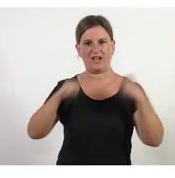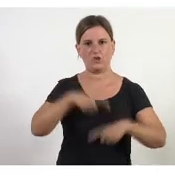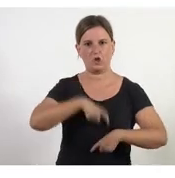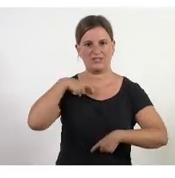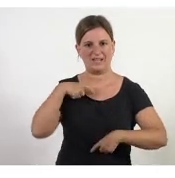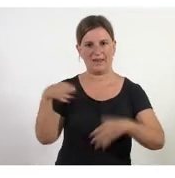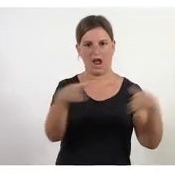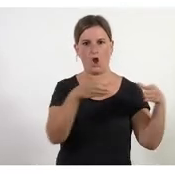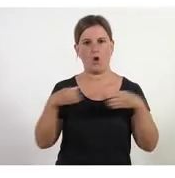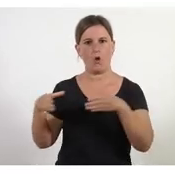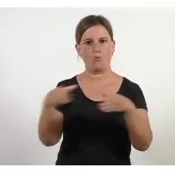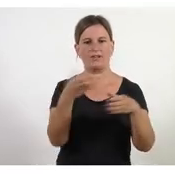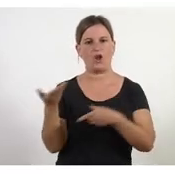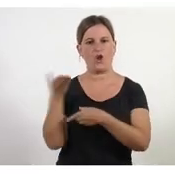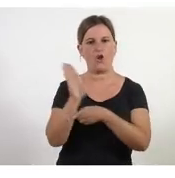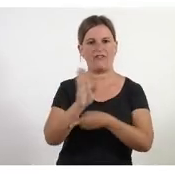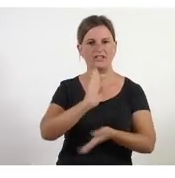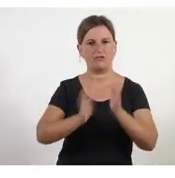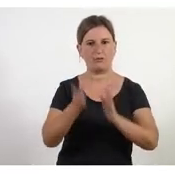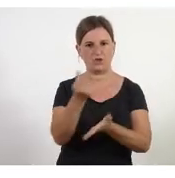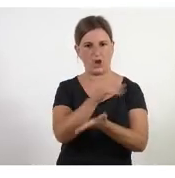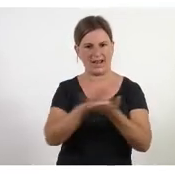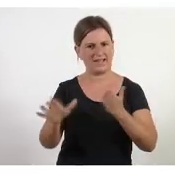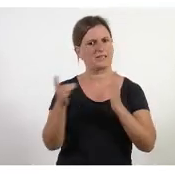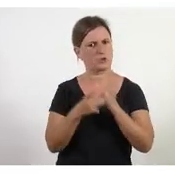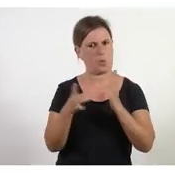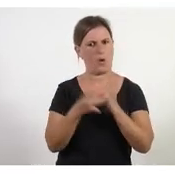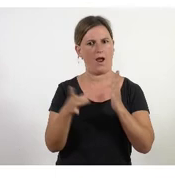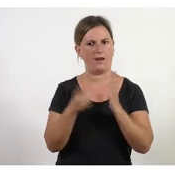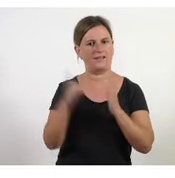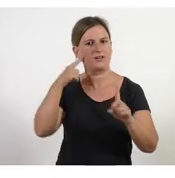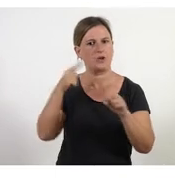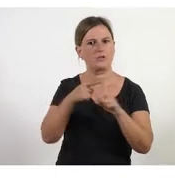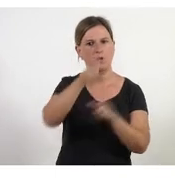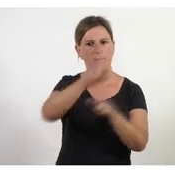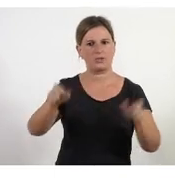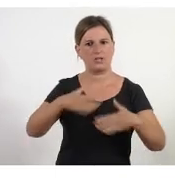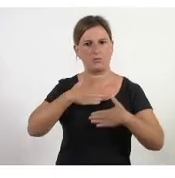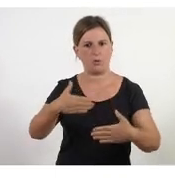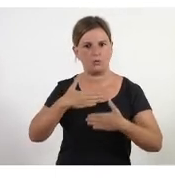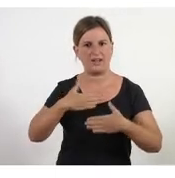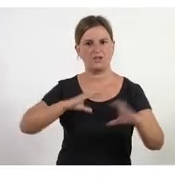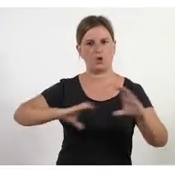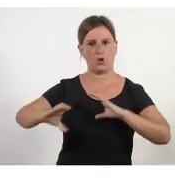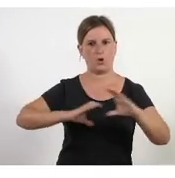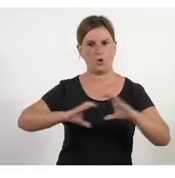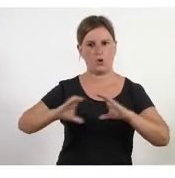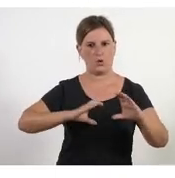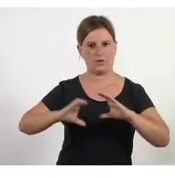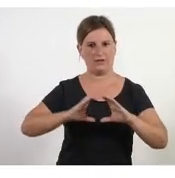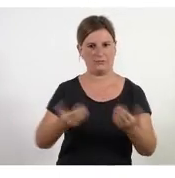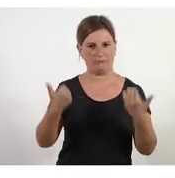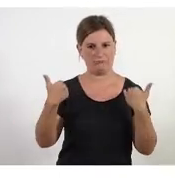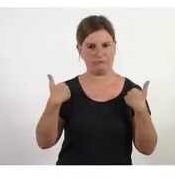que ofereix formacions gratuïtes i de qualitat per persones voluntàries, coordinadors i coordinadores de voluntariat